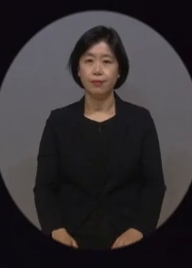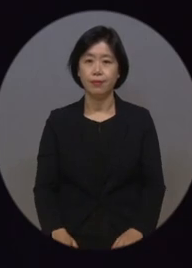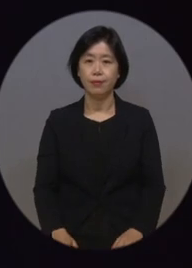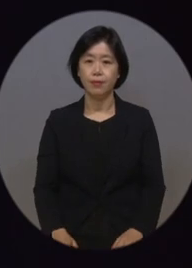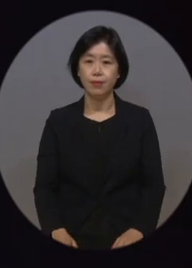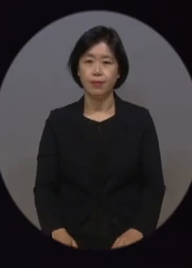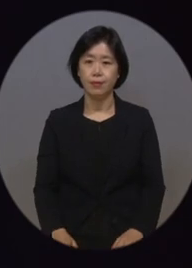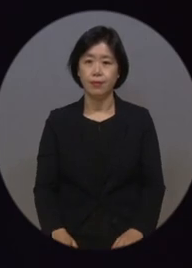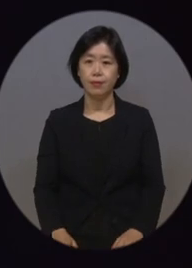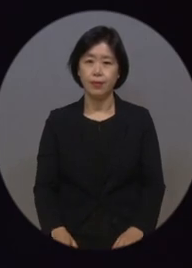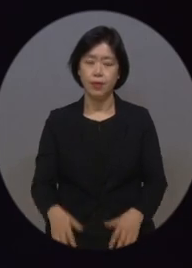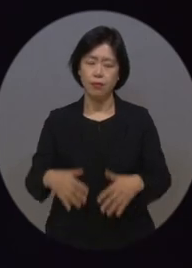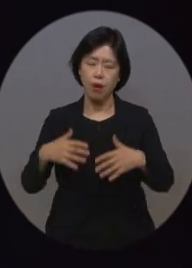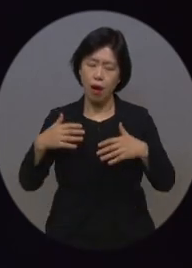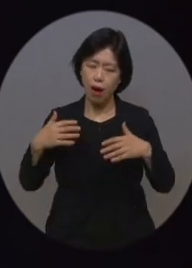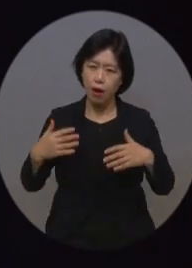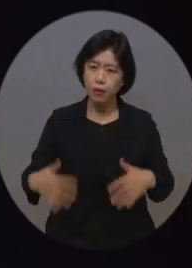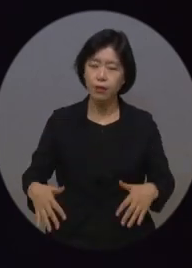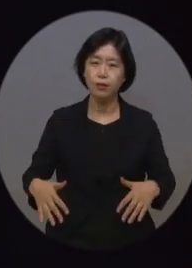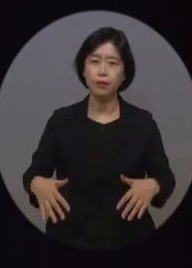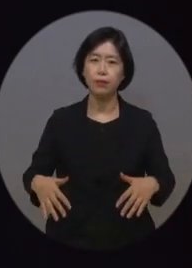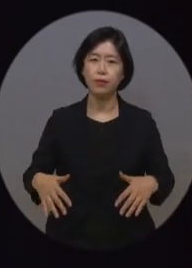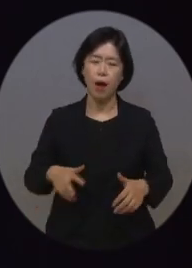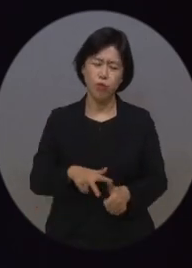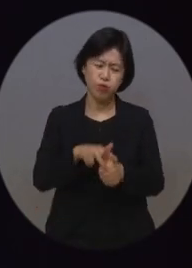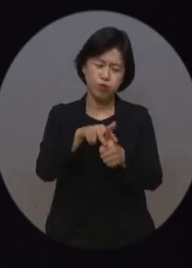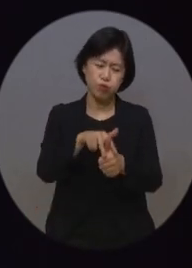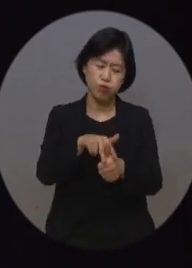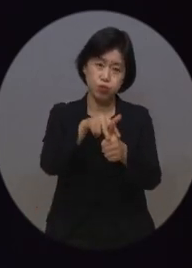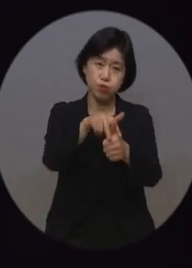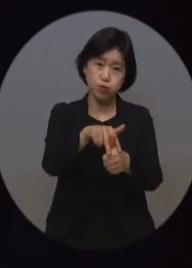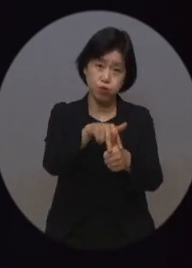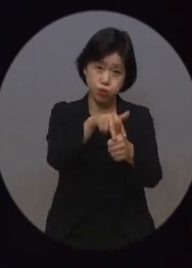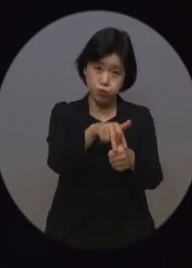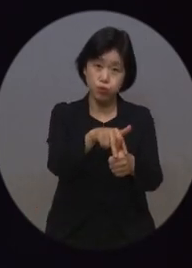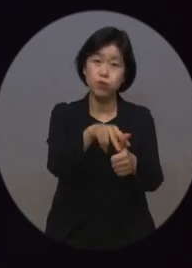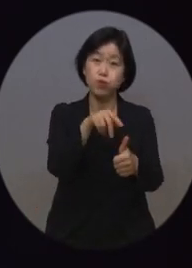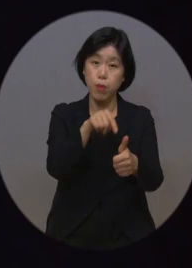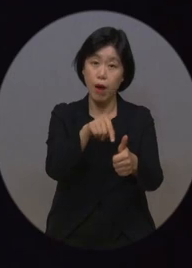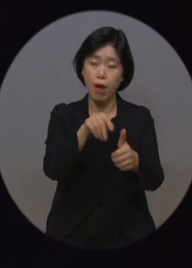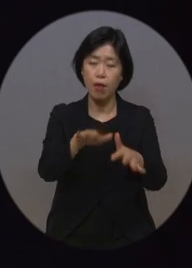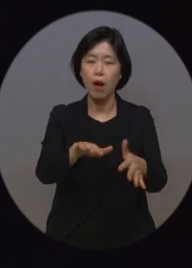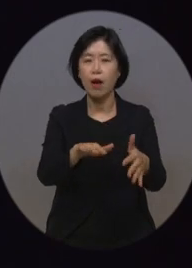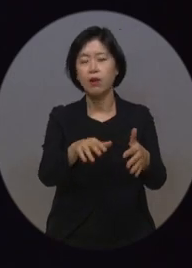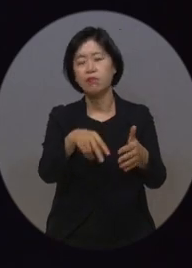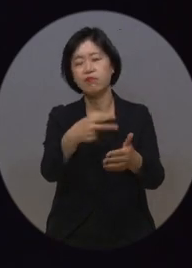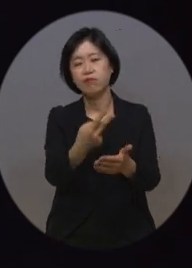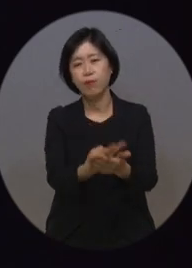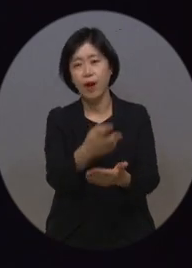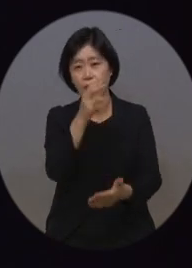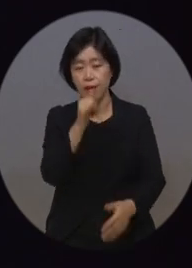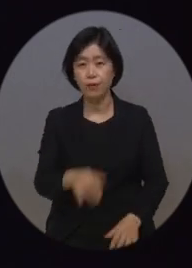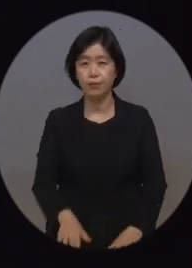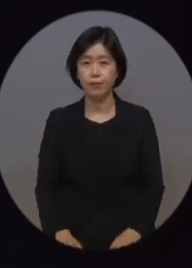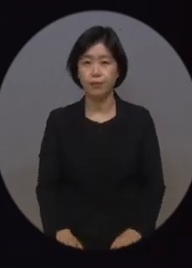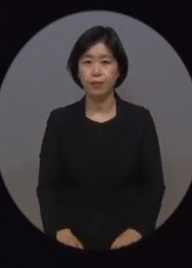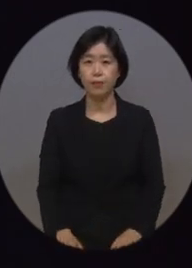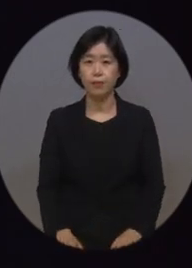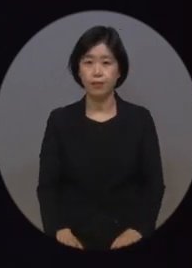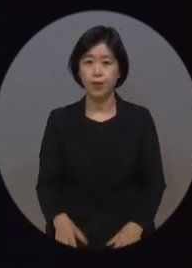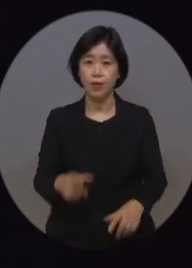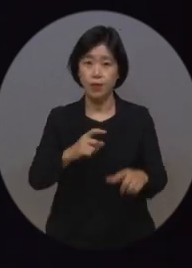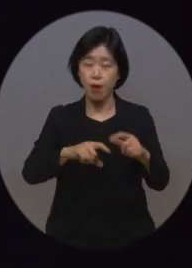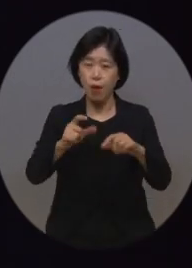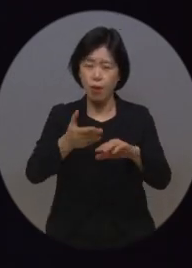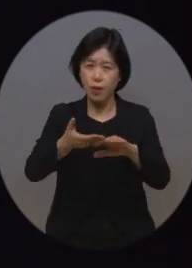지치도록 달려온 갈색 앞말이 여기 쓰러져 있다. 더 이상 흘러가지